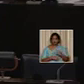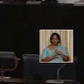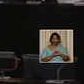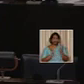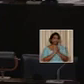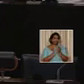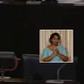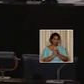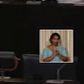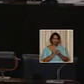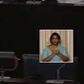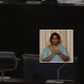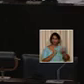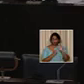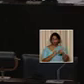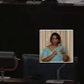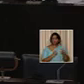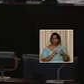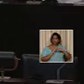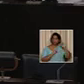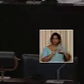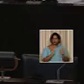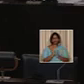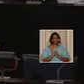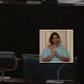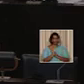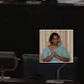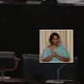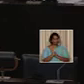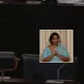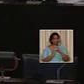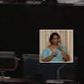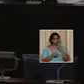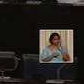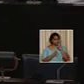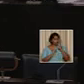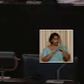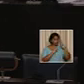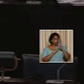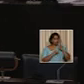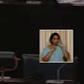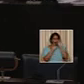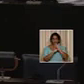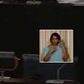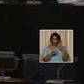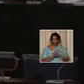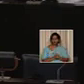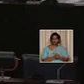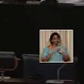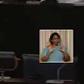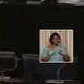ශිෂ්‍යාධාර පාසකම් ලබා දීමට පියවර ගන්නා ලෙස විශ්වවිද්‍යාල ප්‍රතිපාදන කොමිෂන් සභාව අදාළ විශ්වවිද්‍යාල දැනුවත් කර ඇත